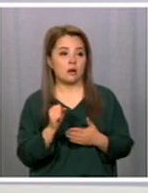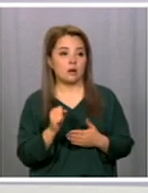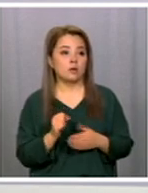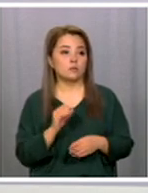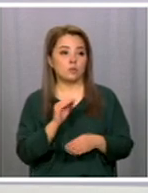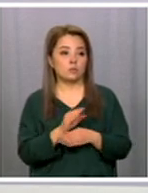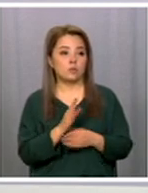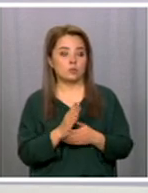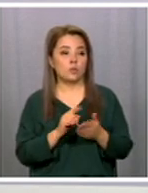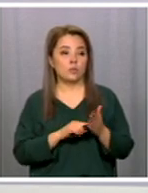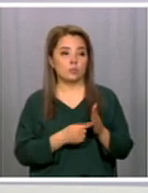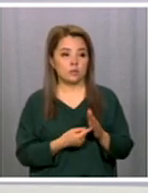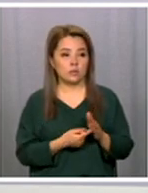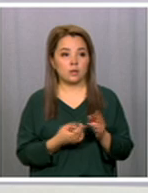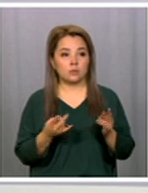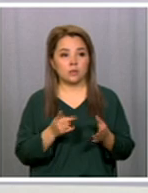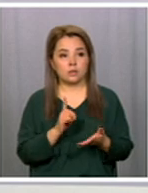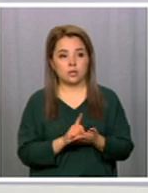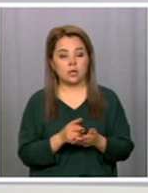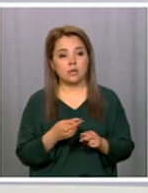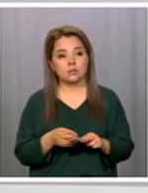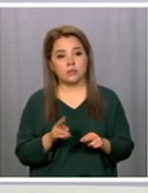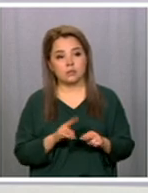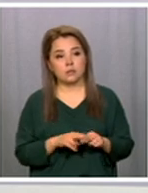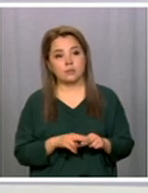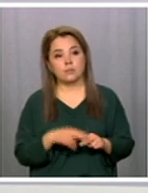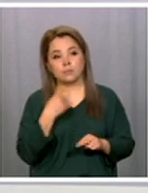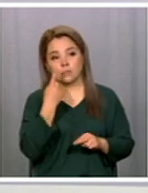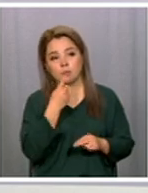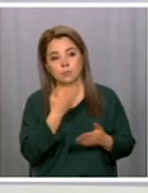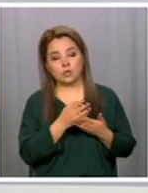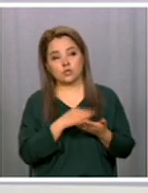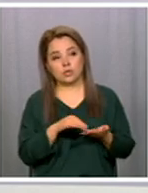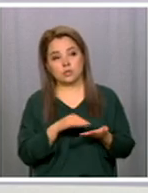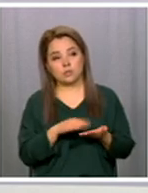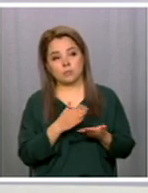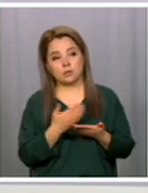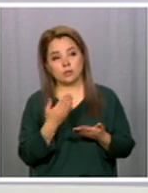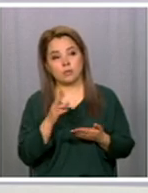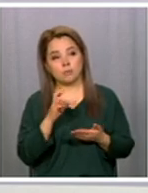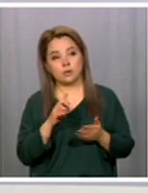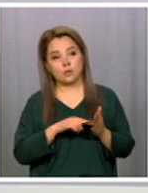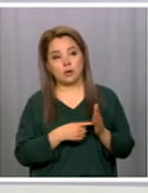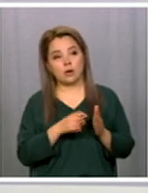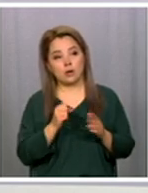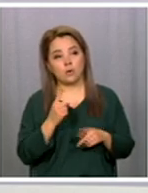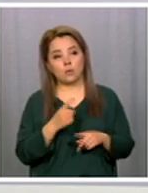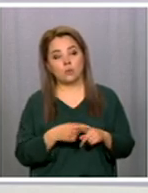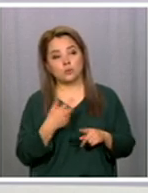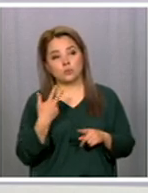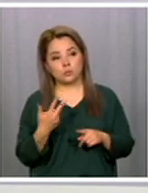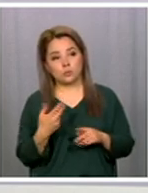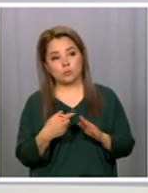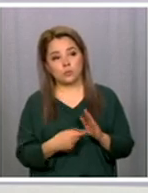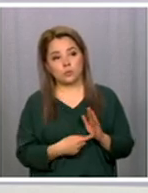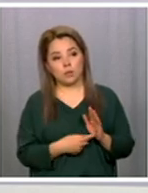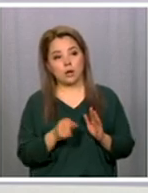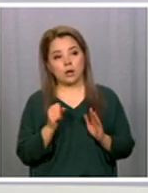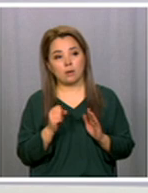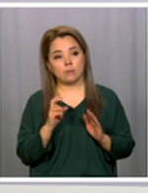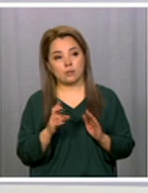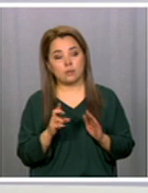толықтауыш көбейткішін көбейтейік. Сонда на түрде жазылады. b көбейтілген а қосу 3 бөлінген а